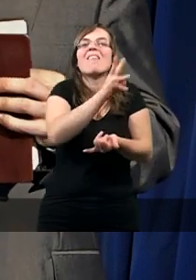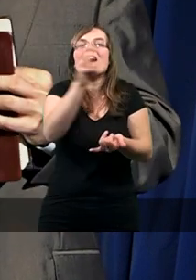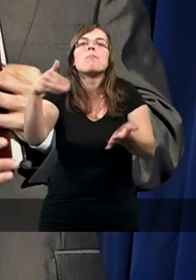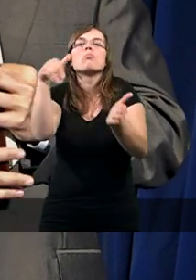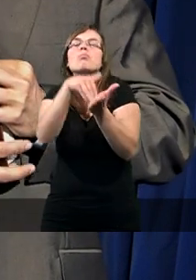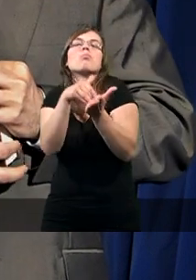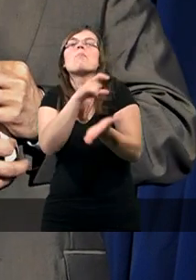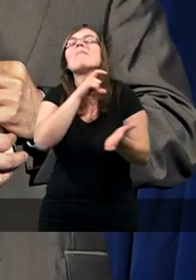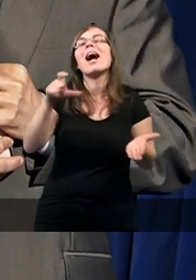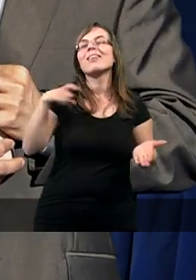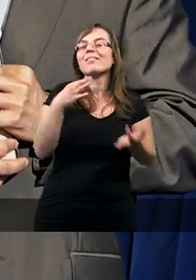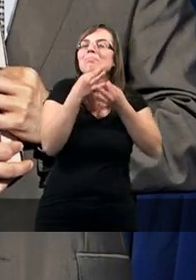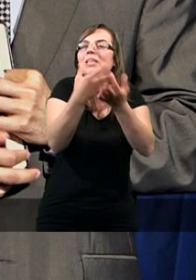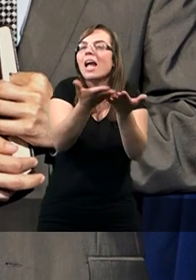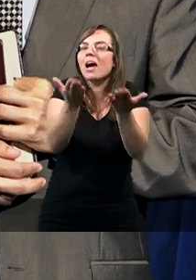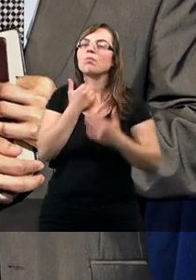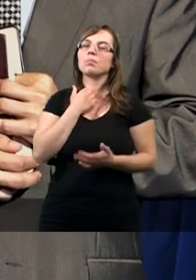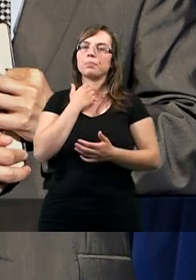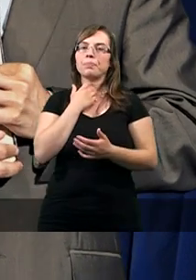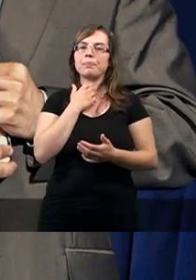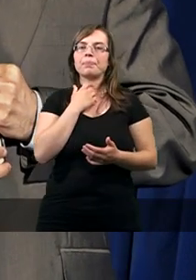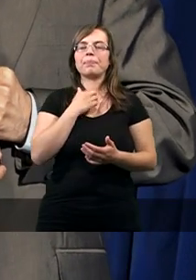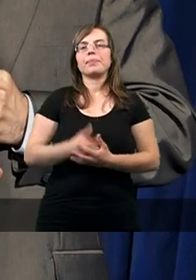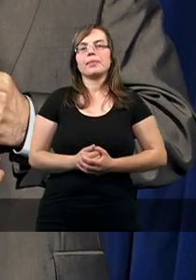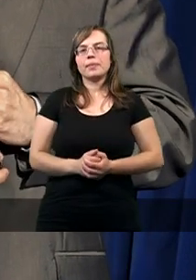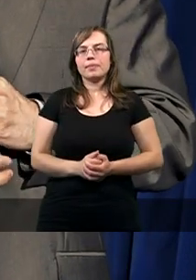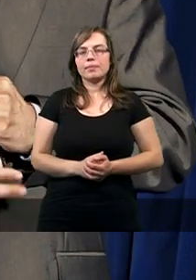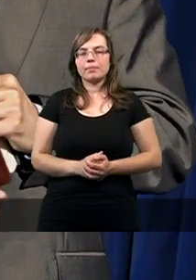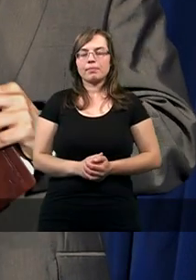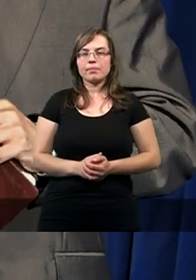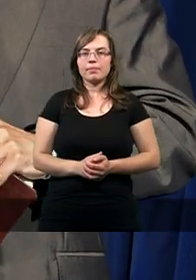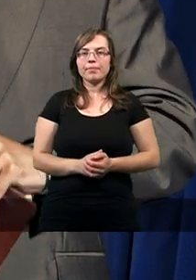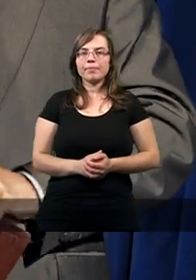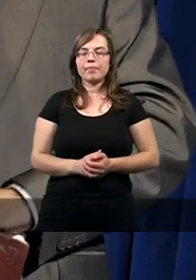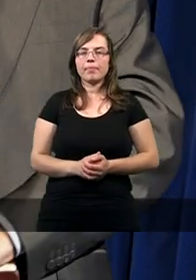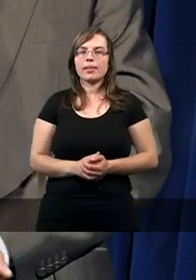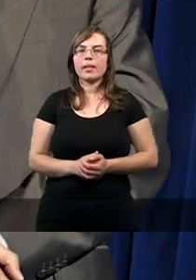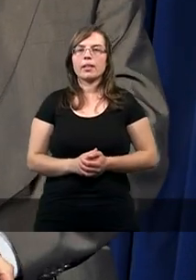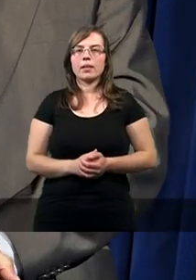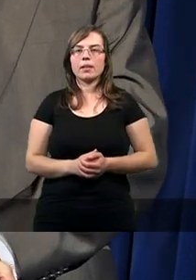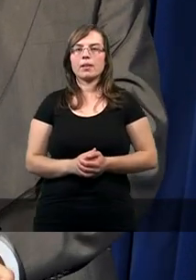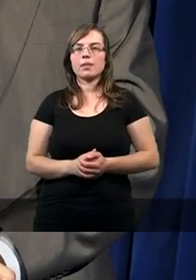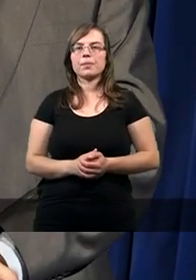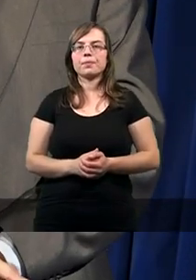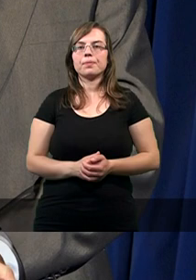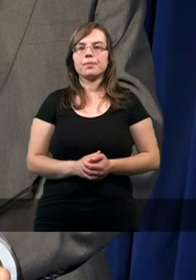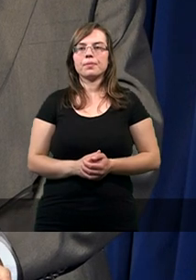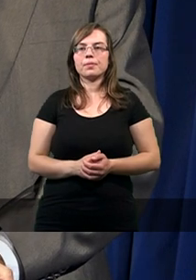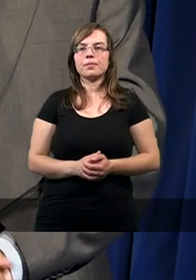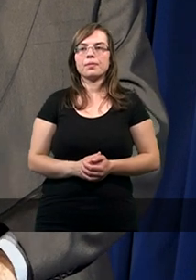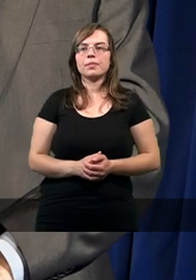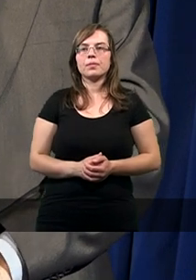wam potrzeba pastora? Now some of you who have been in conference leadership and union and conference leadership